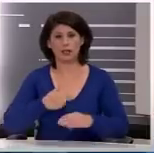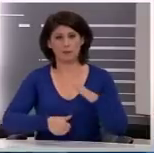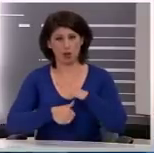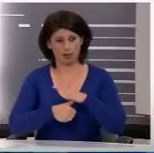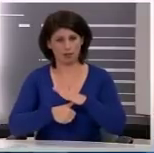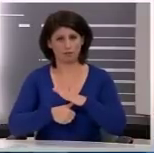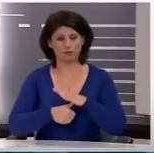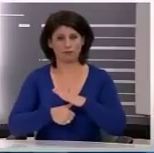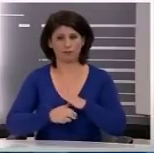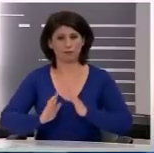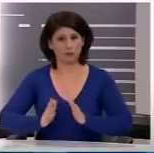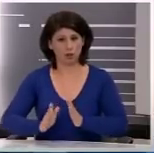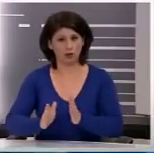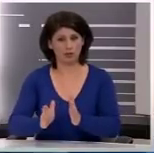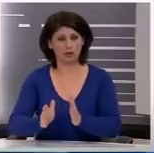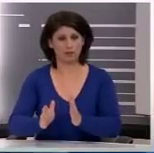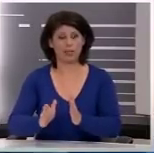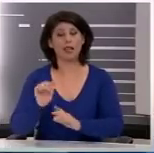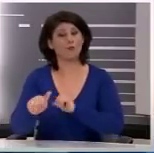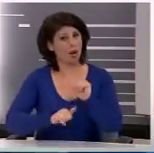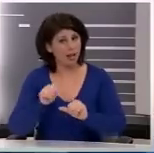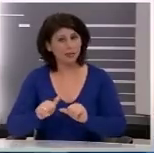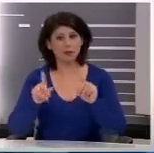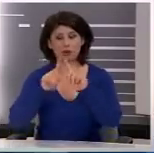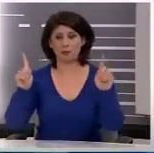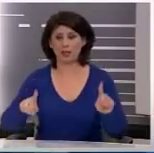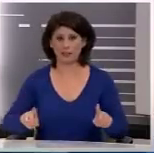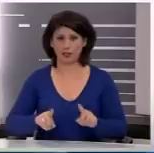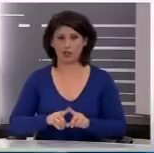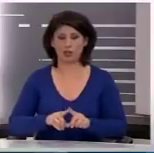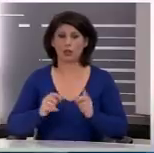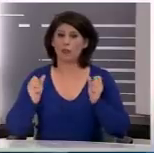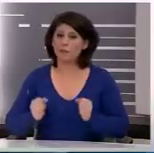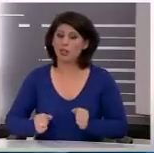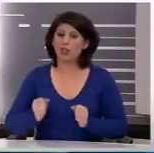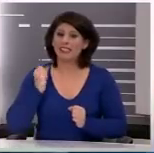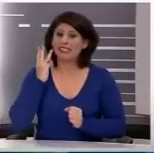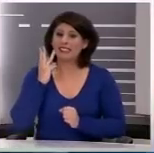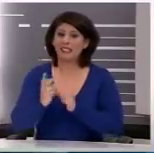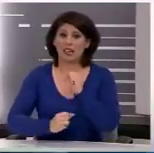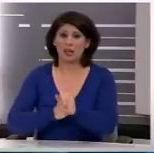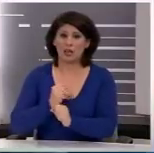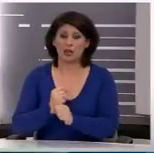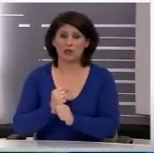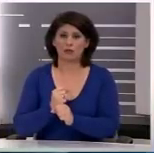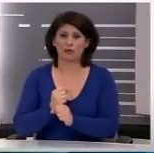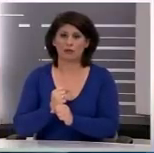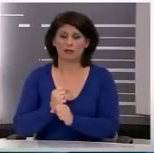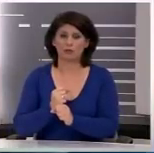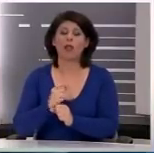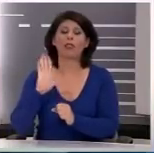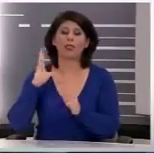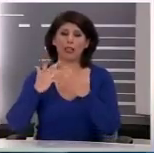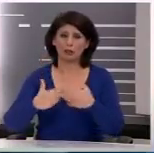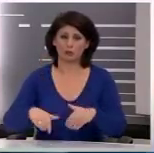προχωρήσαμε και αφού αλλάξαμε το πλαίσιο, το θεσμικό, διότι επί 3 χρόνια εκκρεμούσε και δεν λειτουργούσε